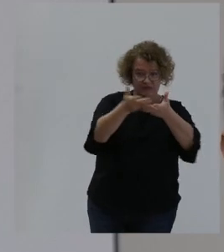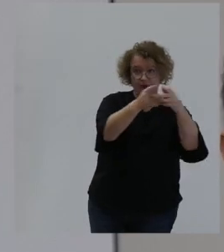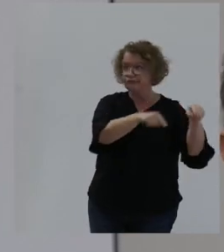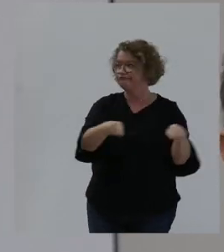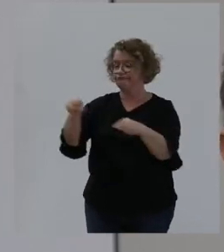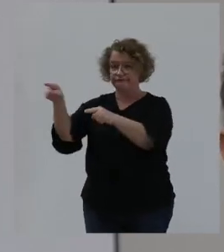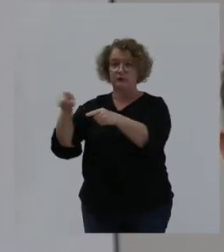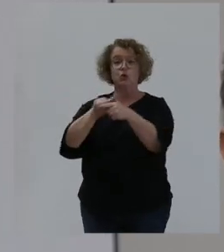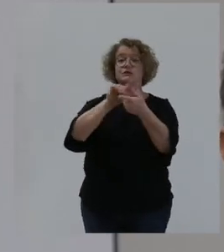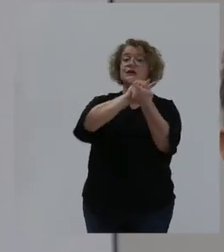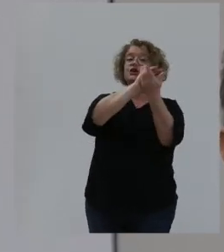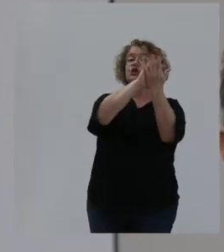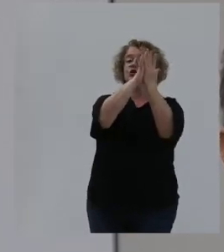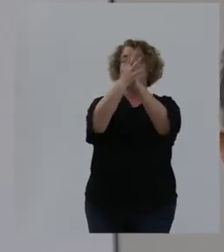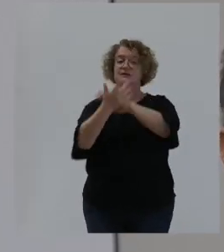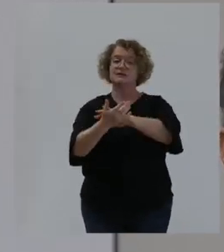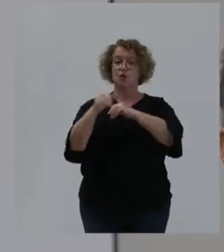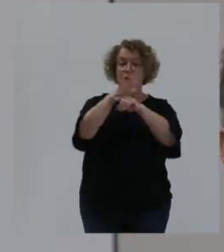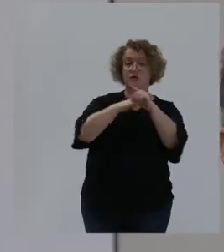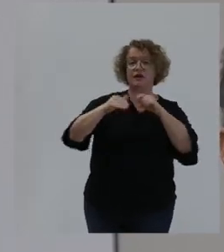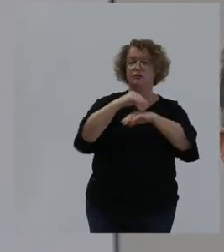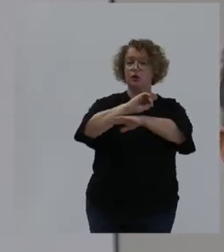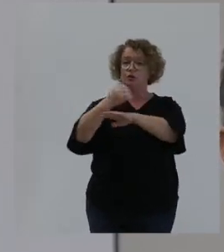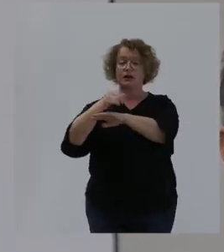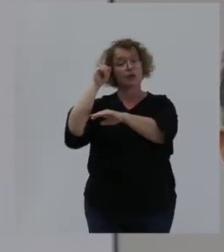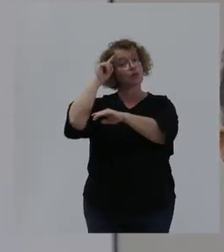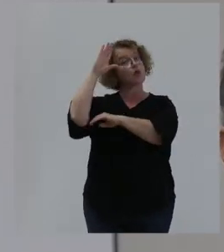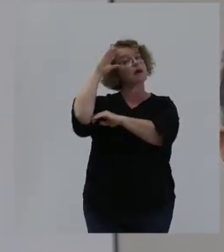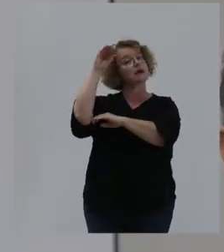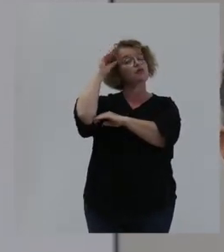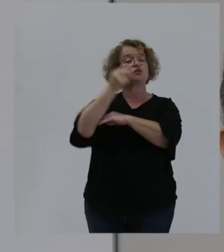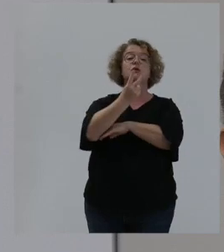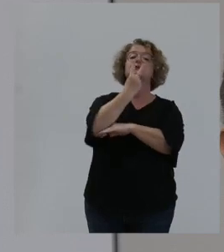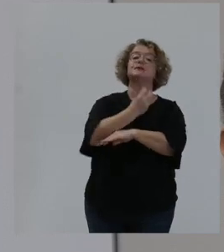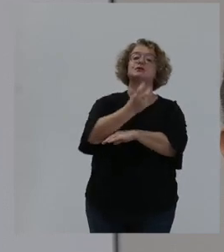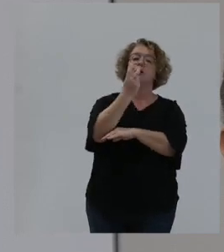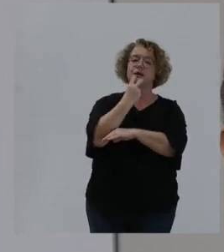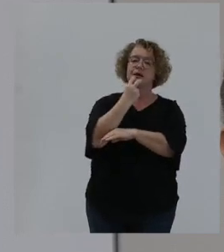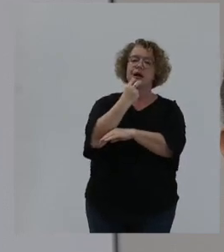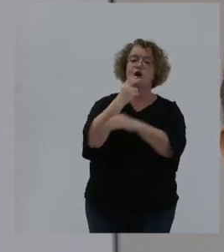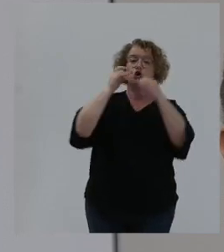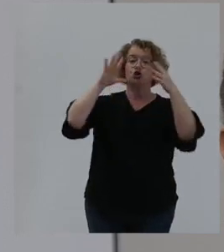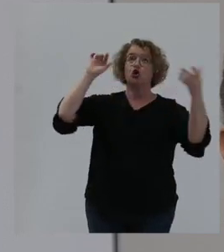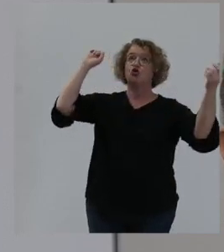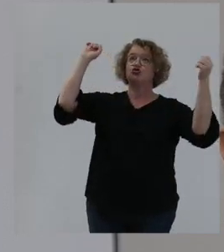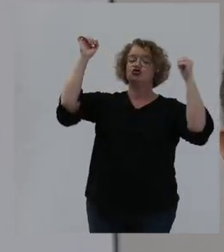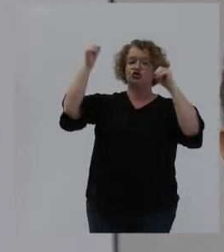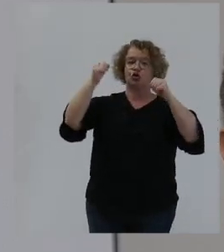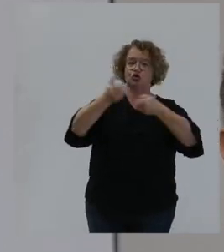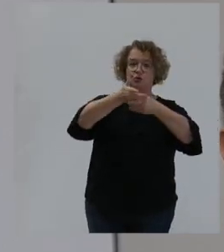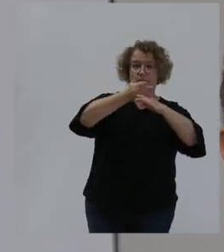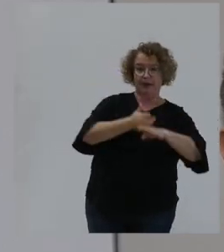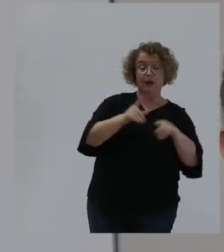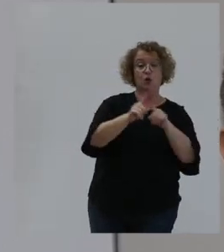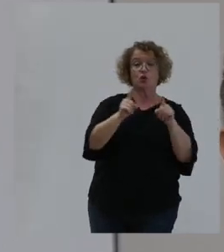transitions environnementales et numériques, car s'il faut préparer nos étudiants et les citoyens au bouleversement climatique, il nous faut regarder en face